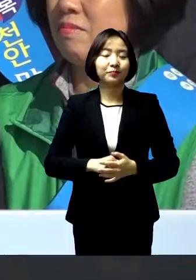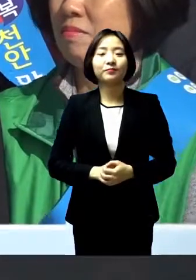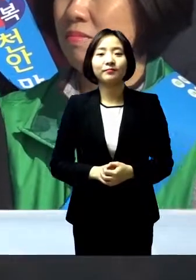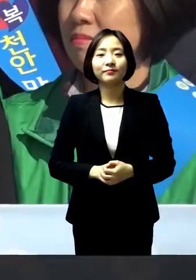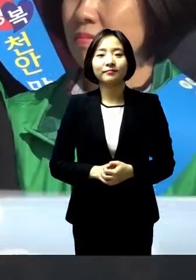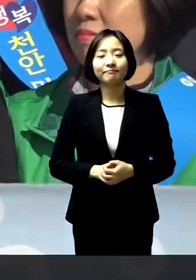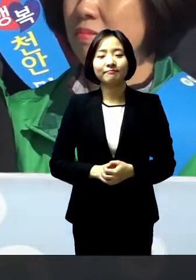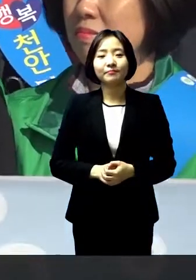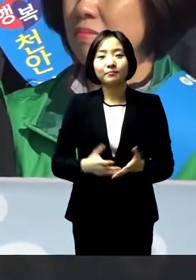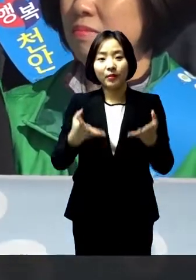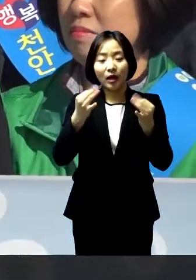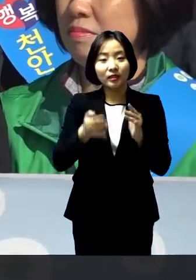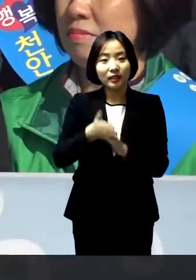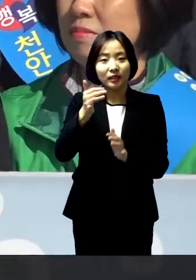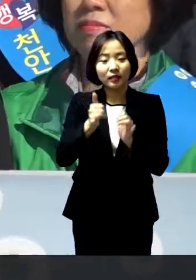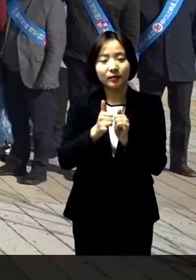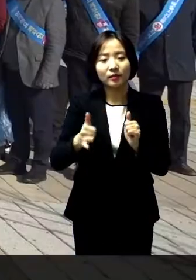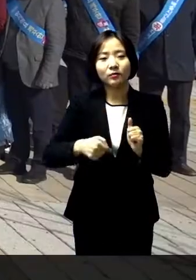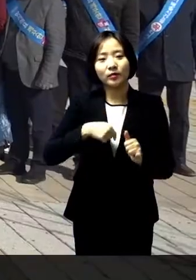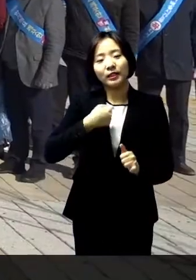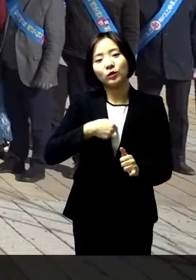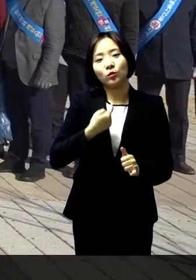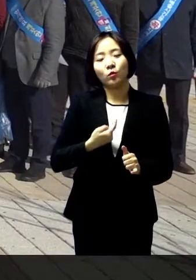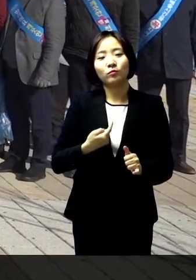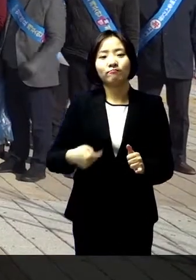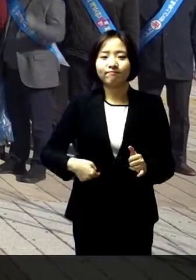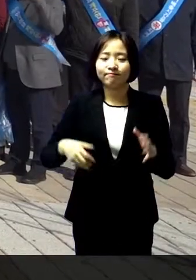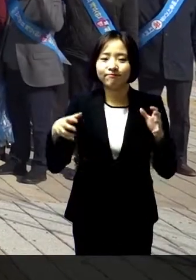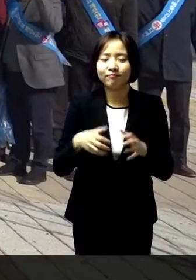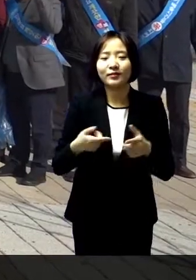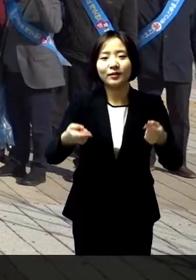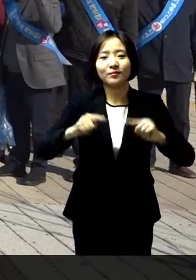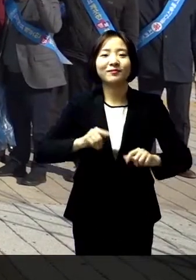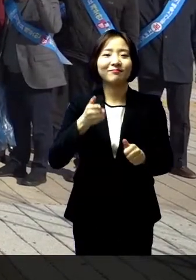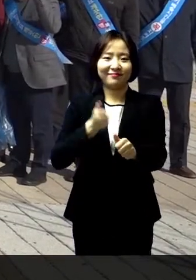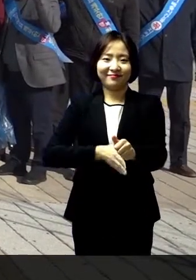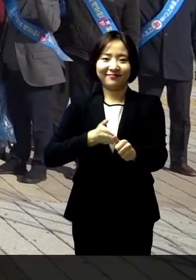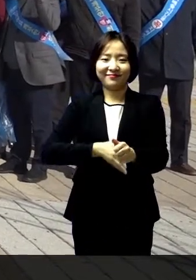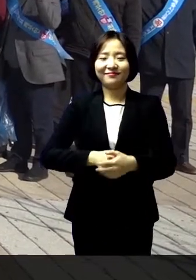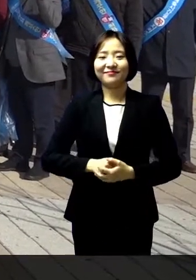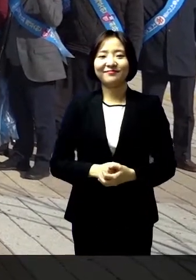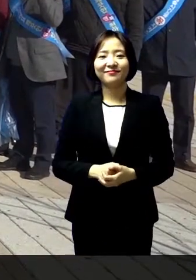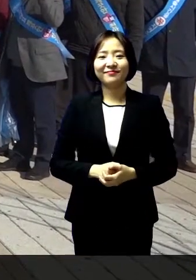깨끗한 천안 만들기에 많은 시민들의 자발적인 협조와 참여를 당부했습니다.